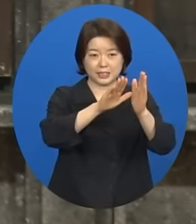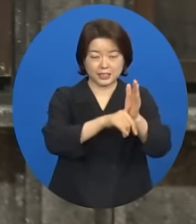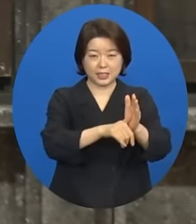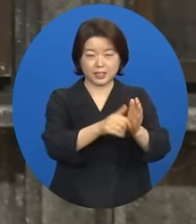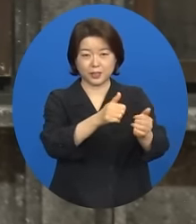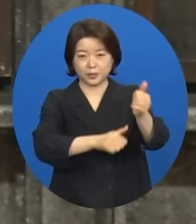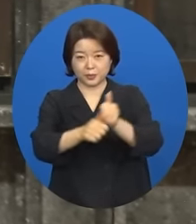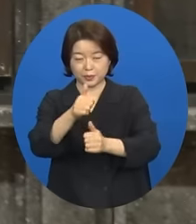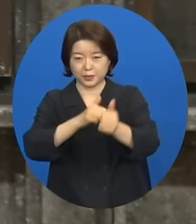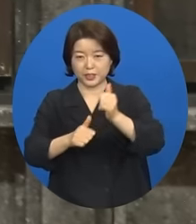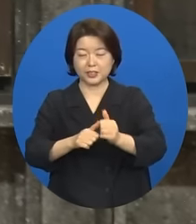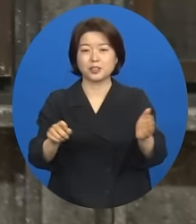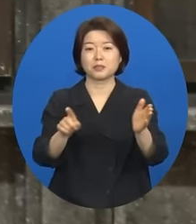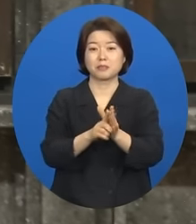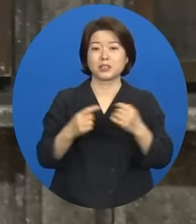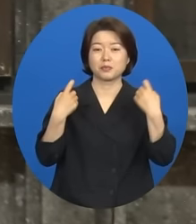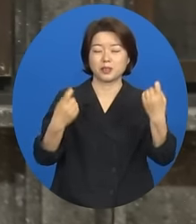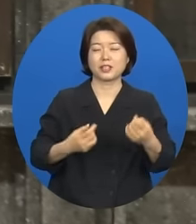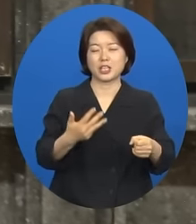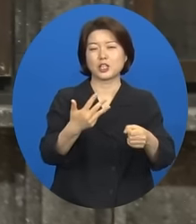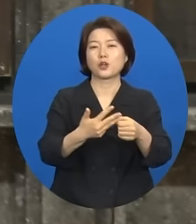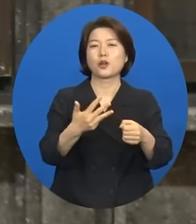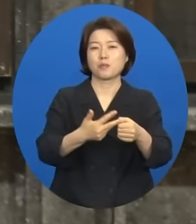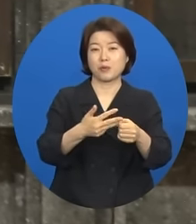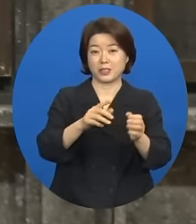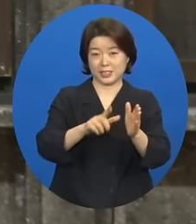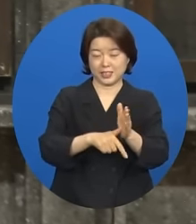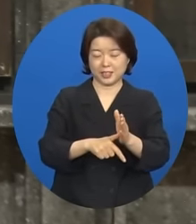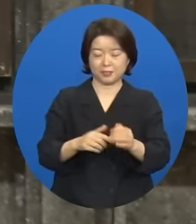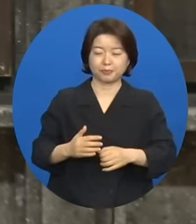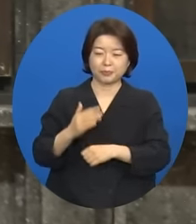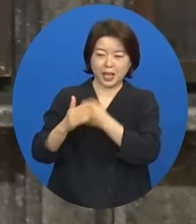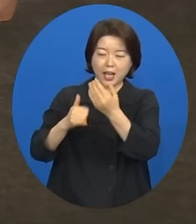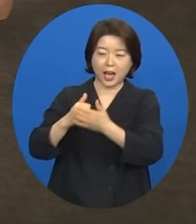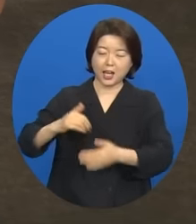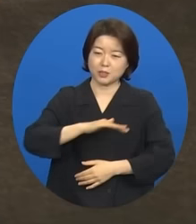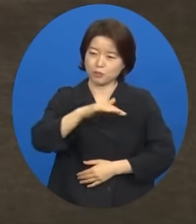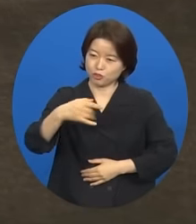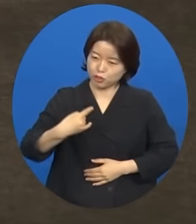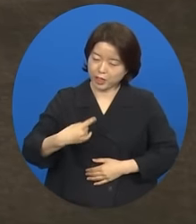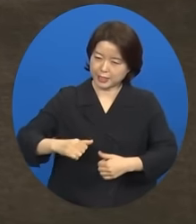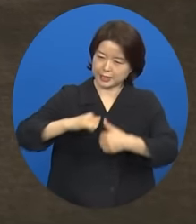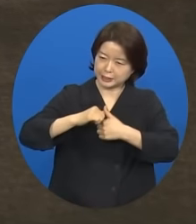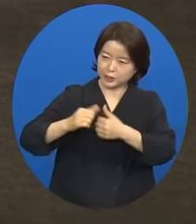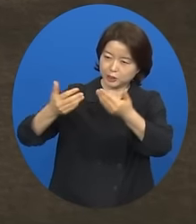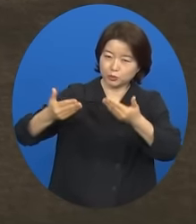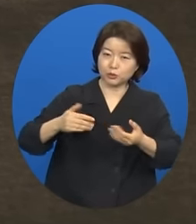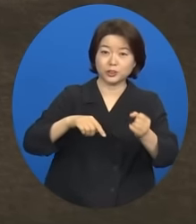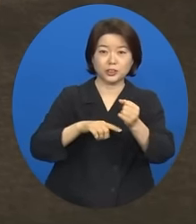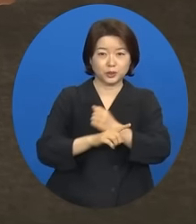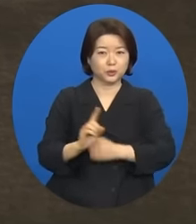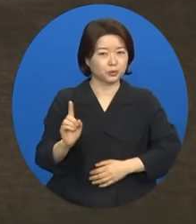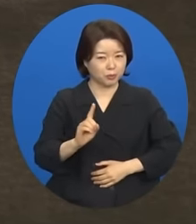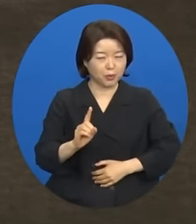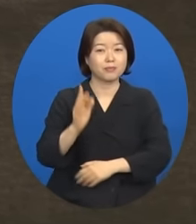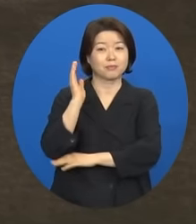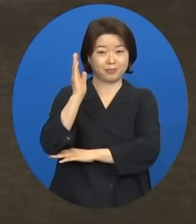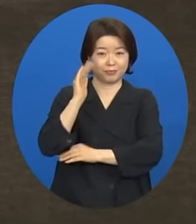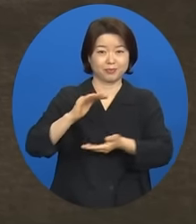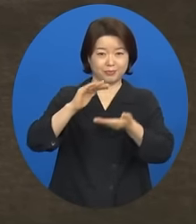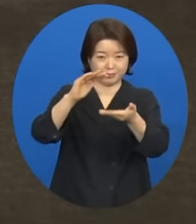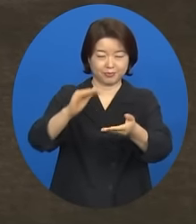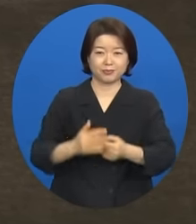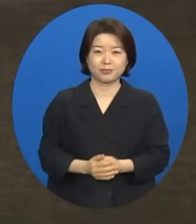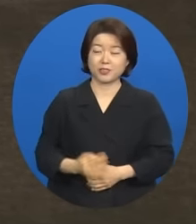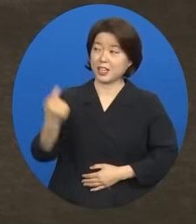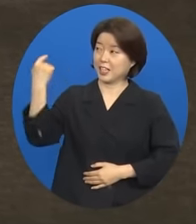여정 여덟 번째 시간입니다. 하나님이 우리에게 씨름을 걸어오시는 이유라는 제목의 말씀을 나누겠습니다. 오늘 세트를